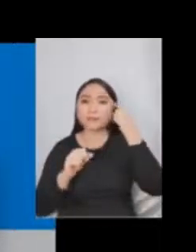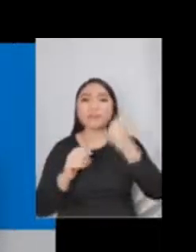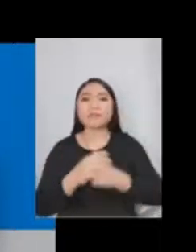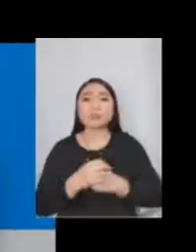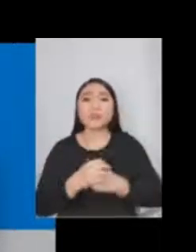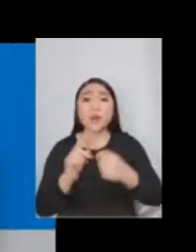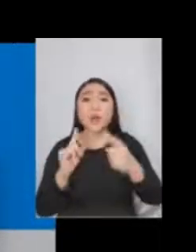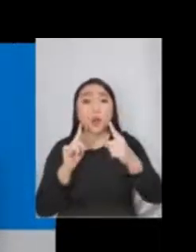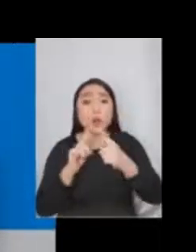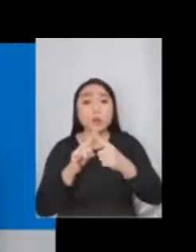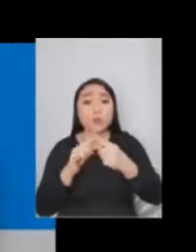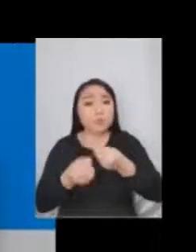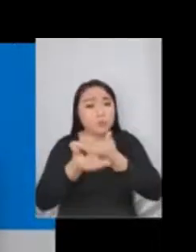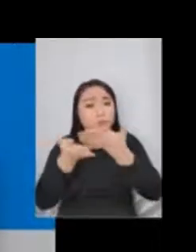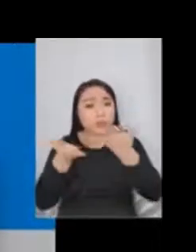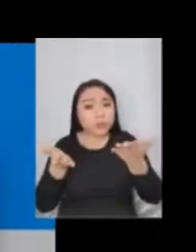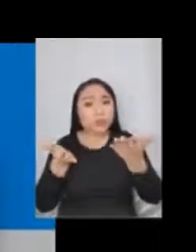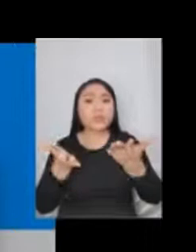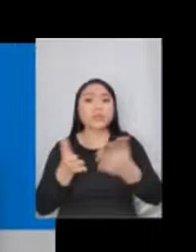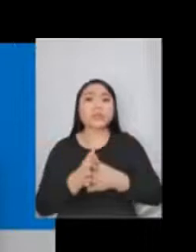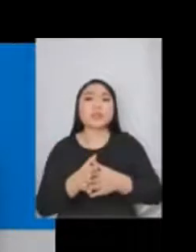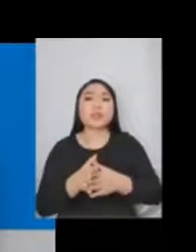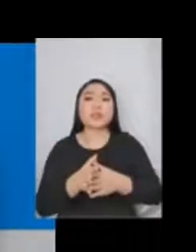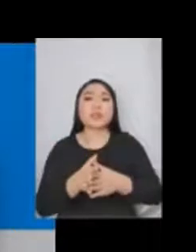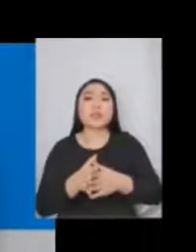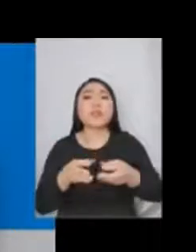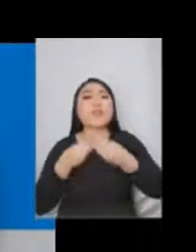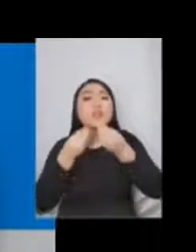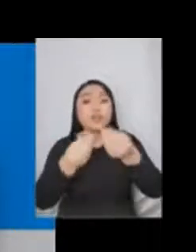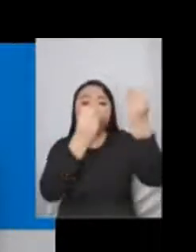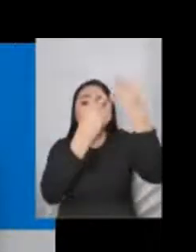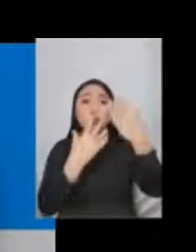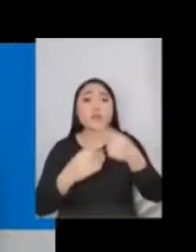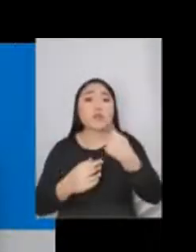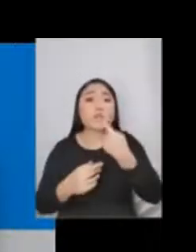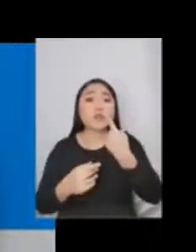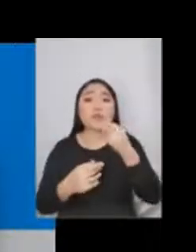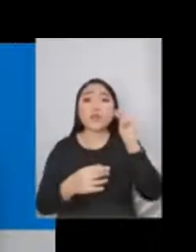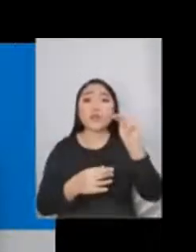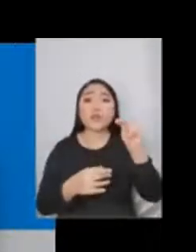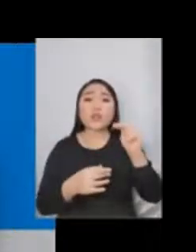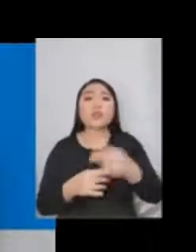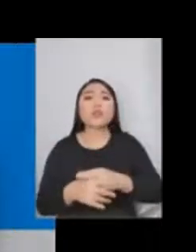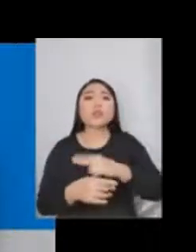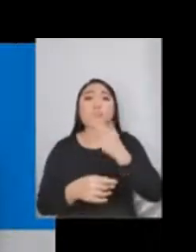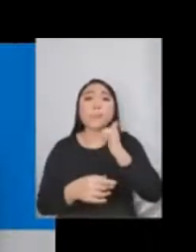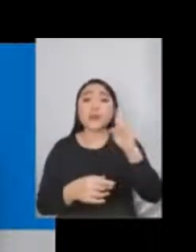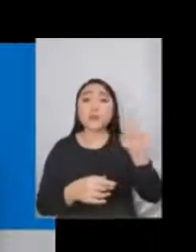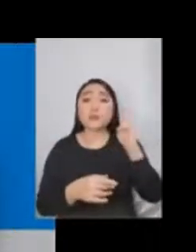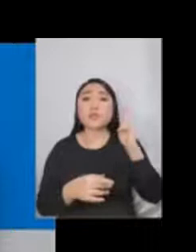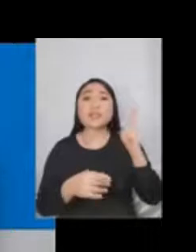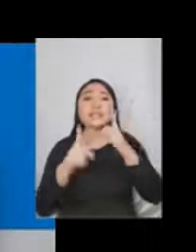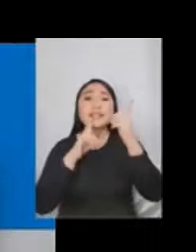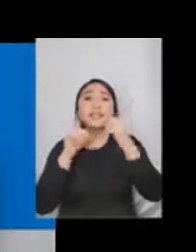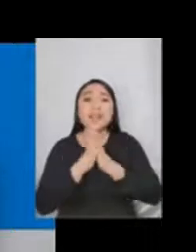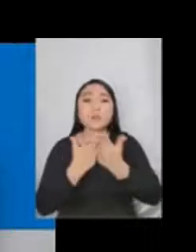ng inisyatiba na dalhin yung mismong information doon sa mga nangangailangan sa pamamagitan